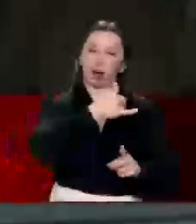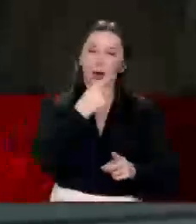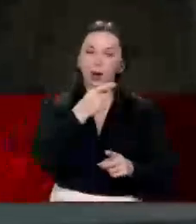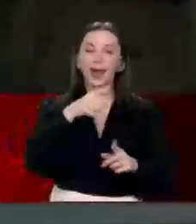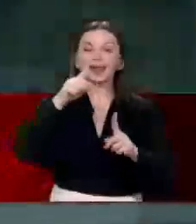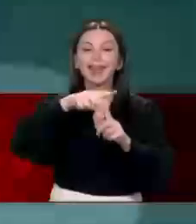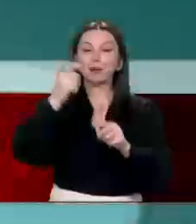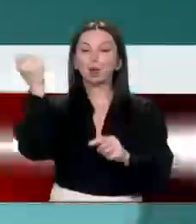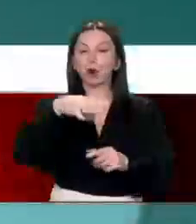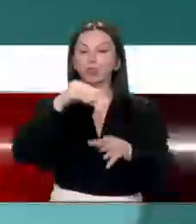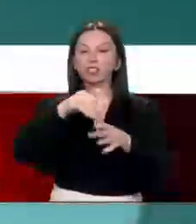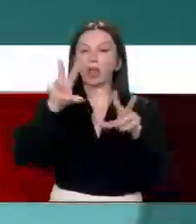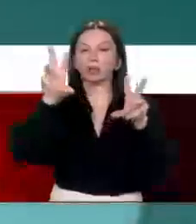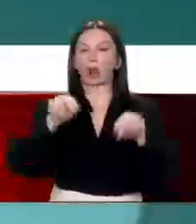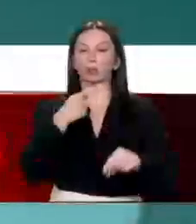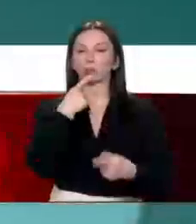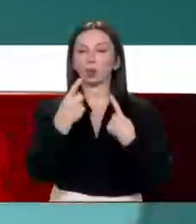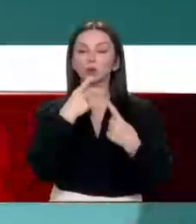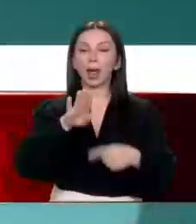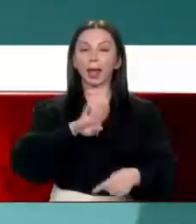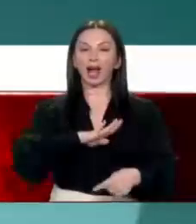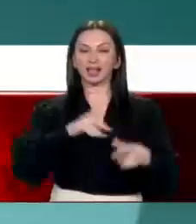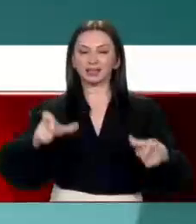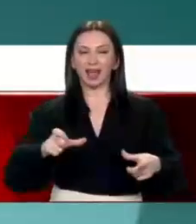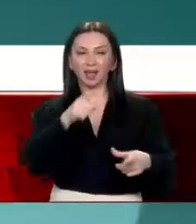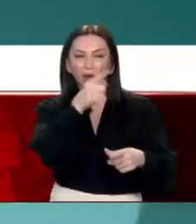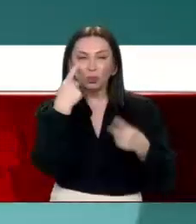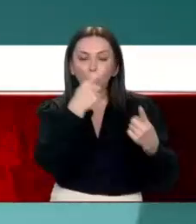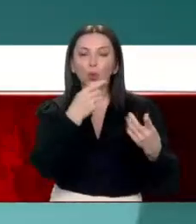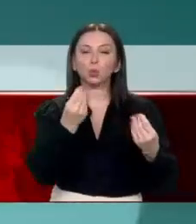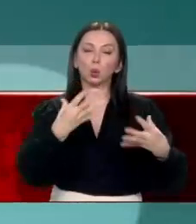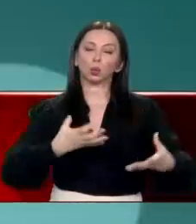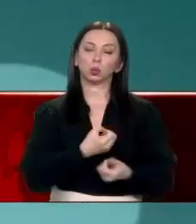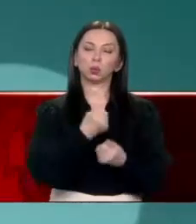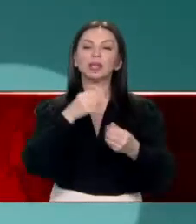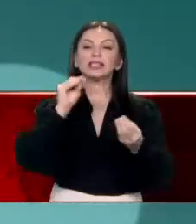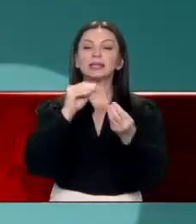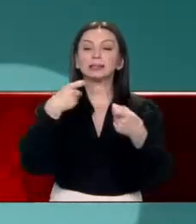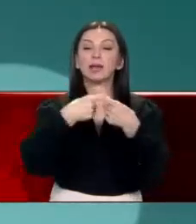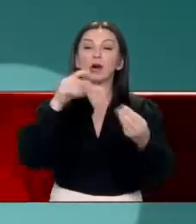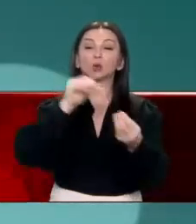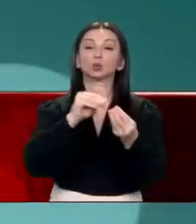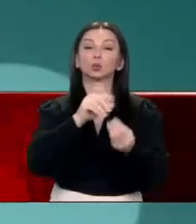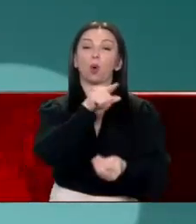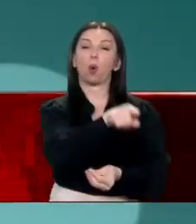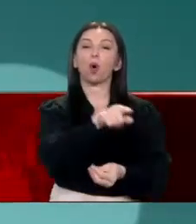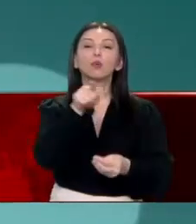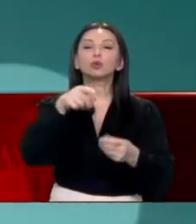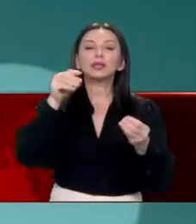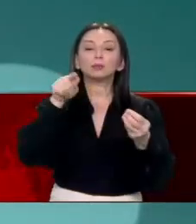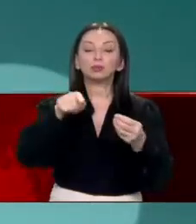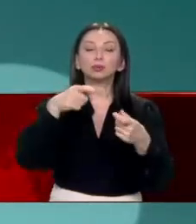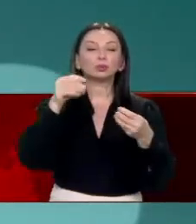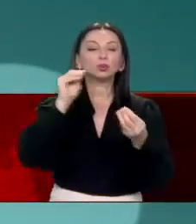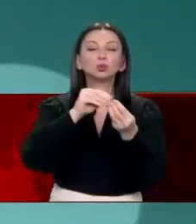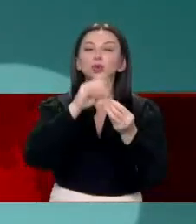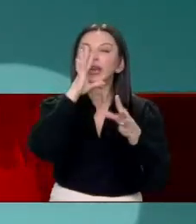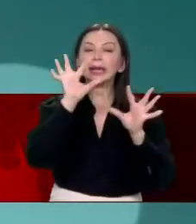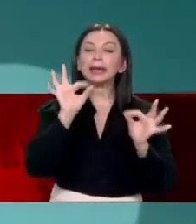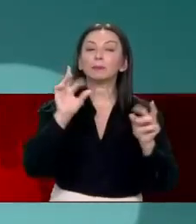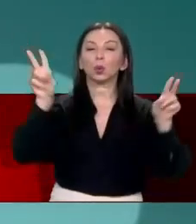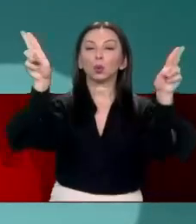iç net konuş Gazze'de yaşananlar insanlık suçudur savaş suçudur ve bu suçu işleyenlerden